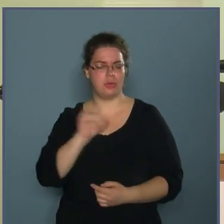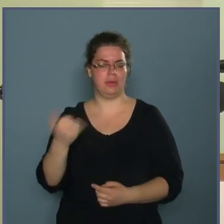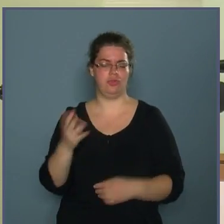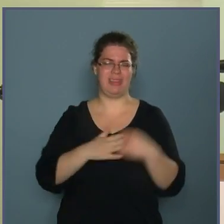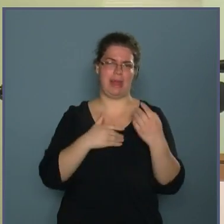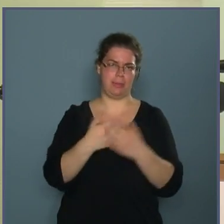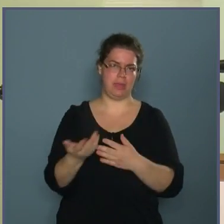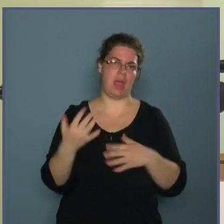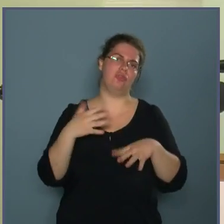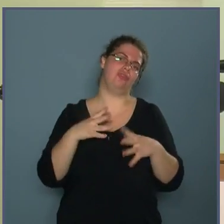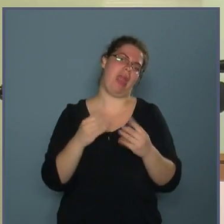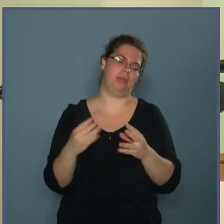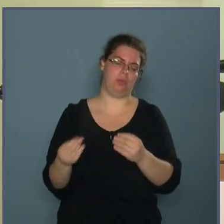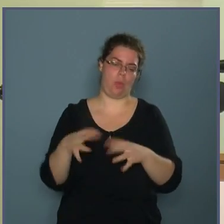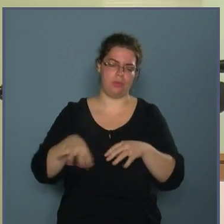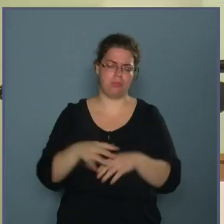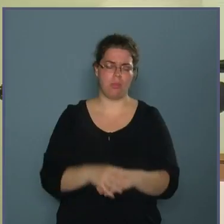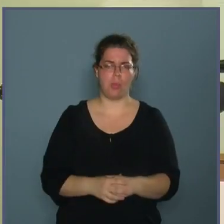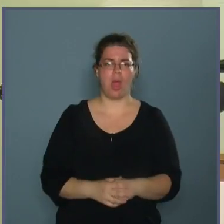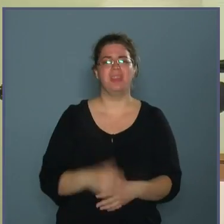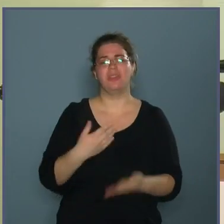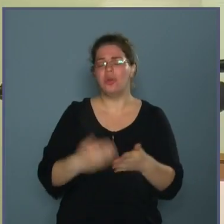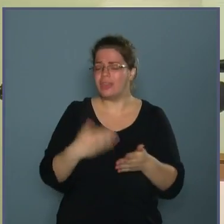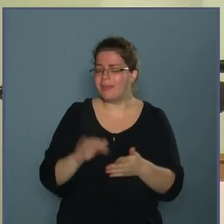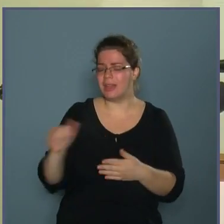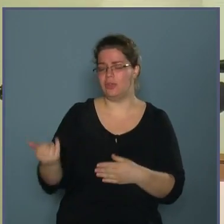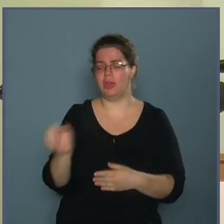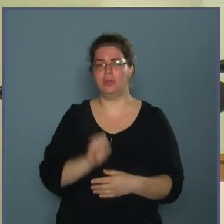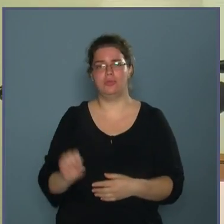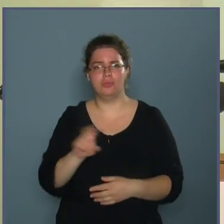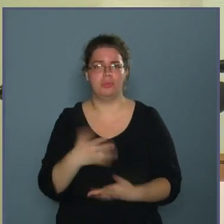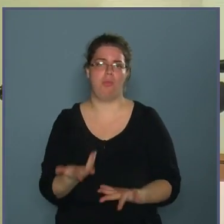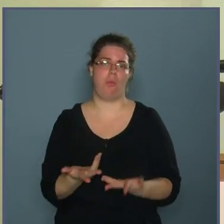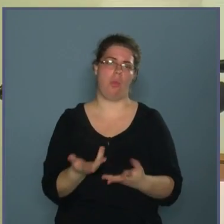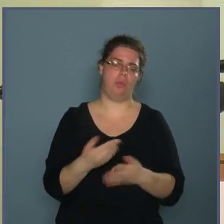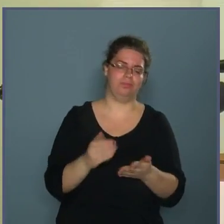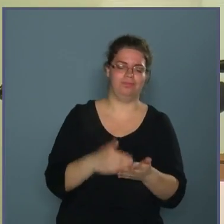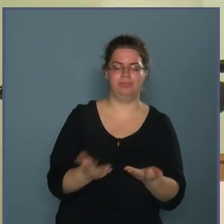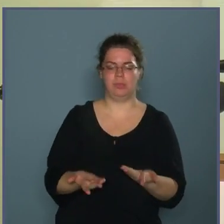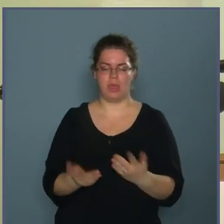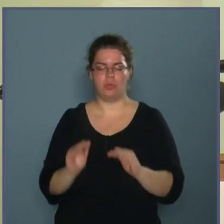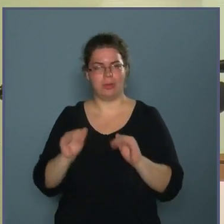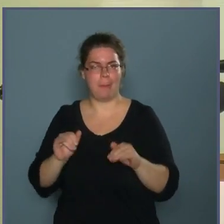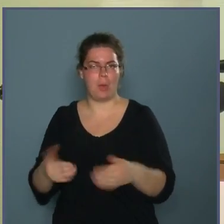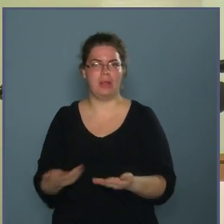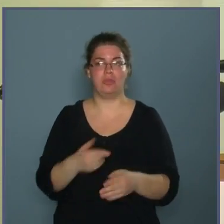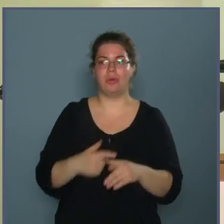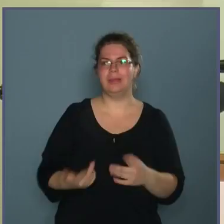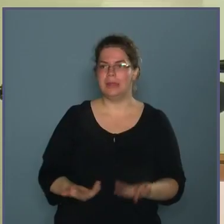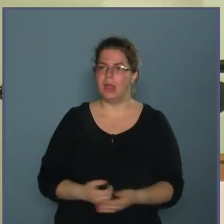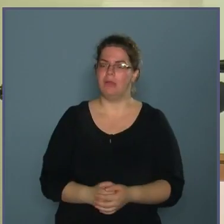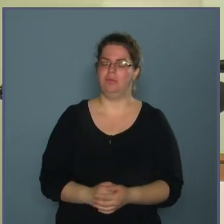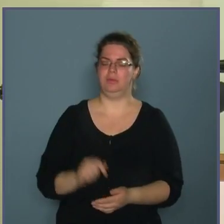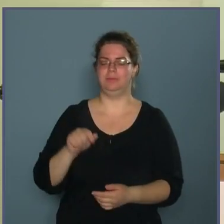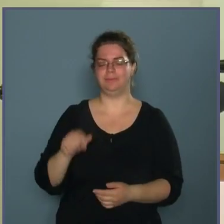terápiás eszközpark. Költségvetési és uniós források, valamint önkormányzati támogatások révén a közelmúltban több nagyértékű